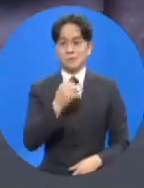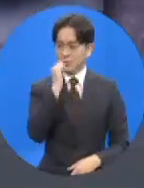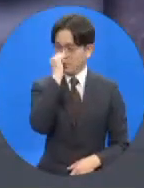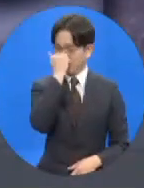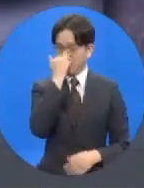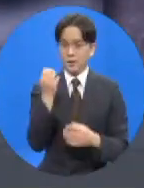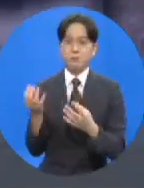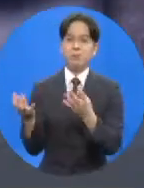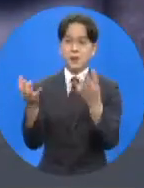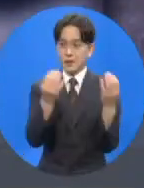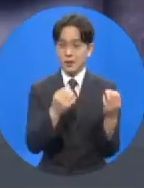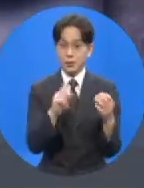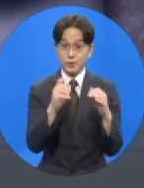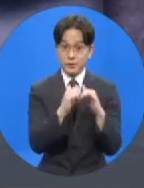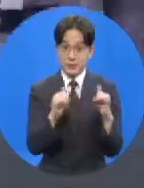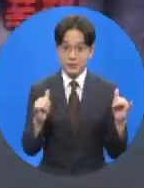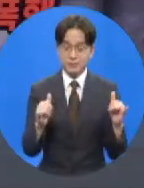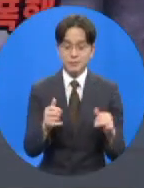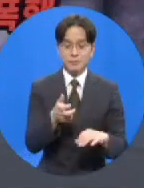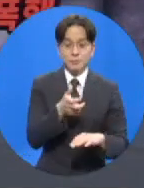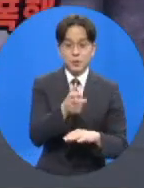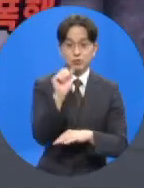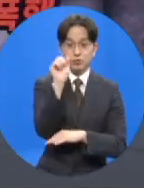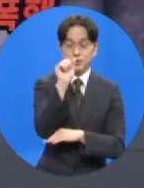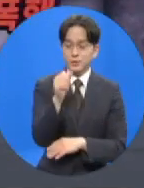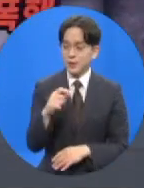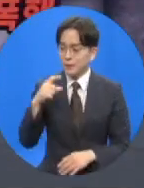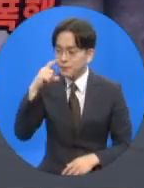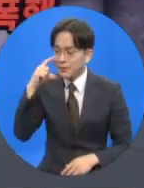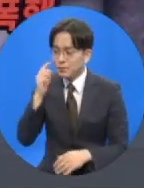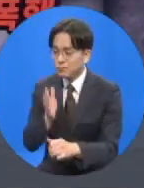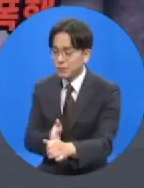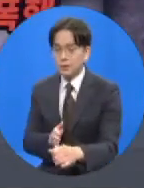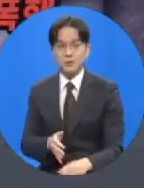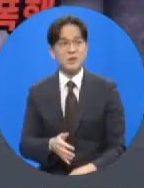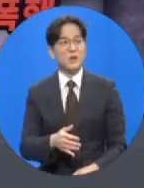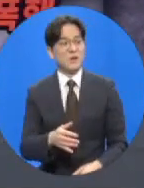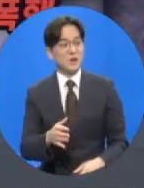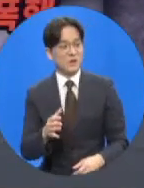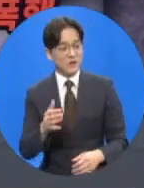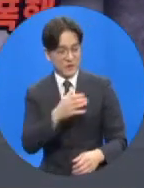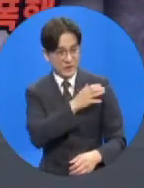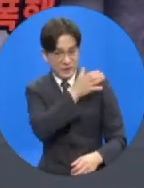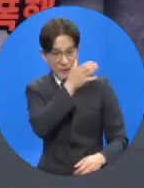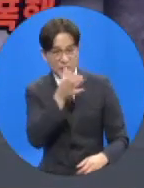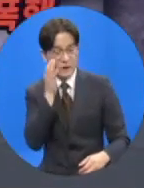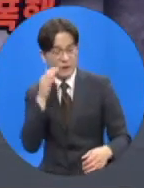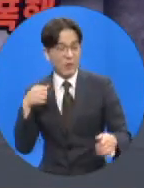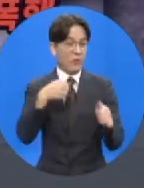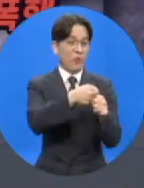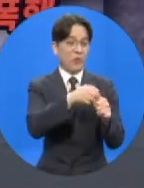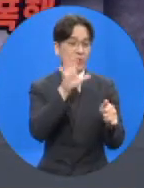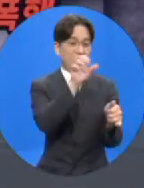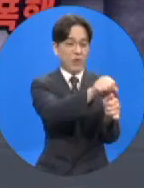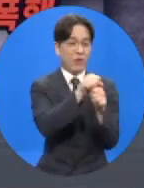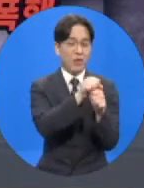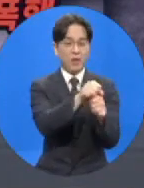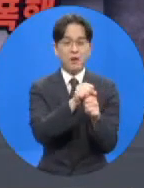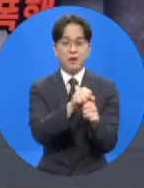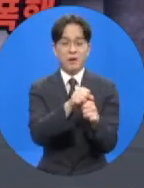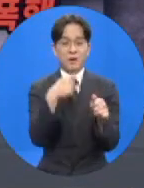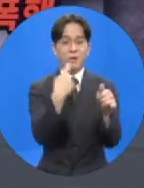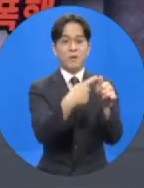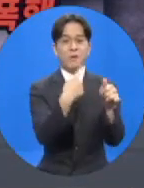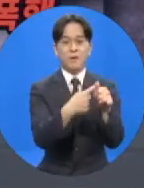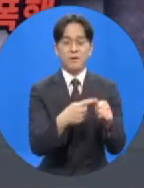기사를 폭행하고 턱에 걸친 턱스크도 마스크 쓴 것 아니냐며 욕설을 내뱉습니다. 누가